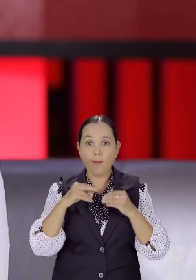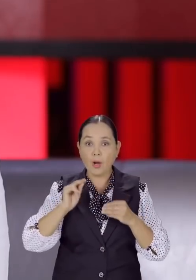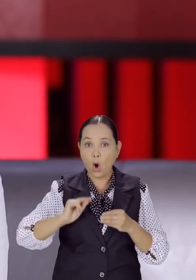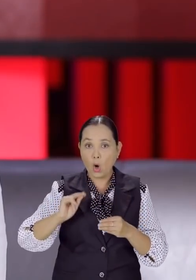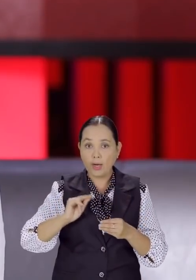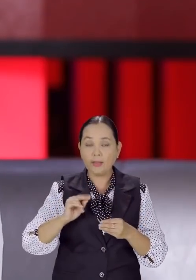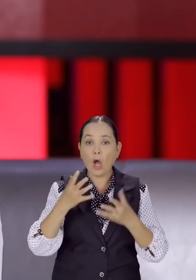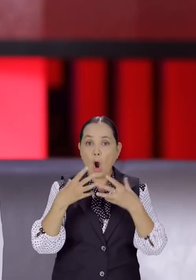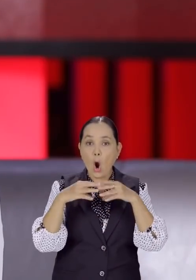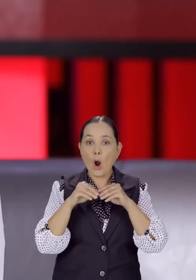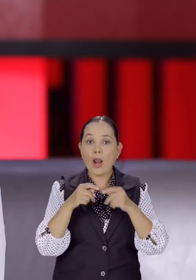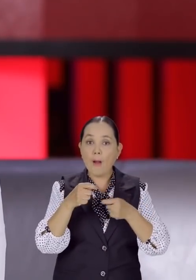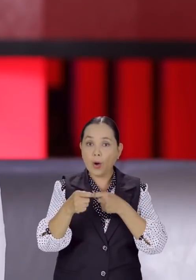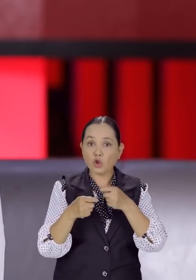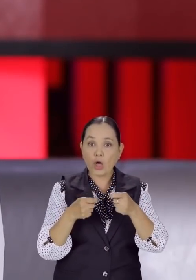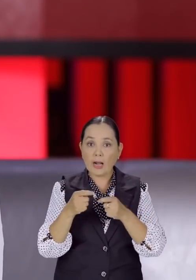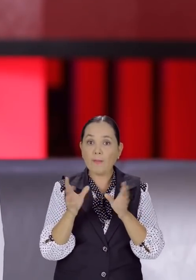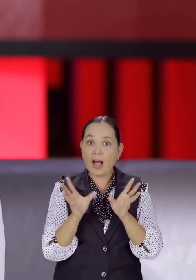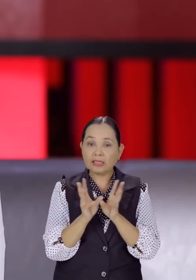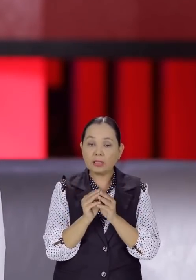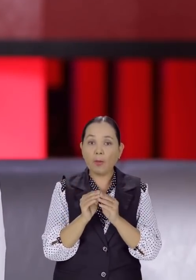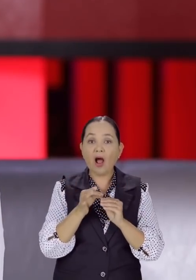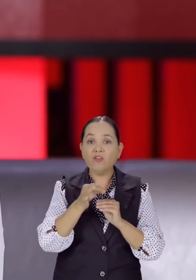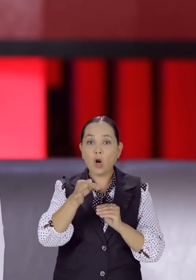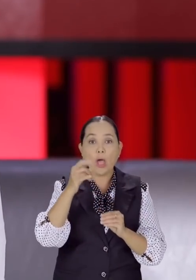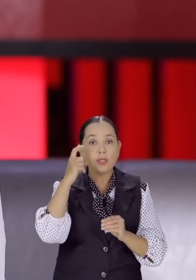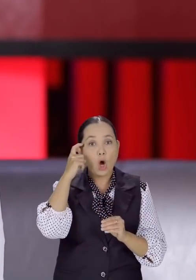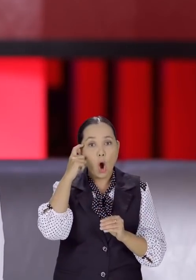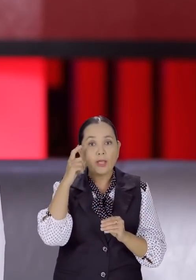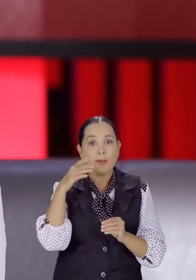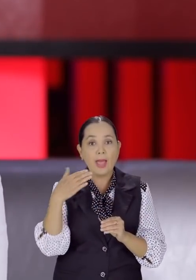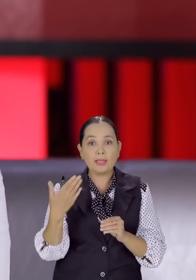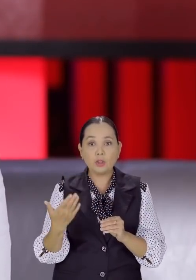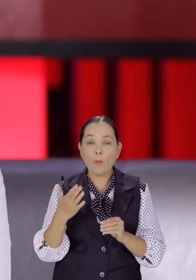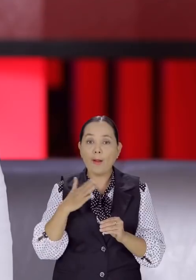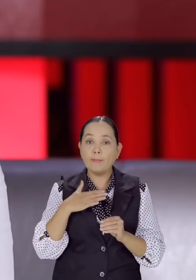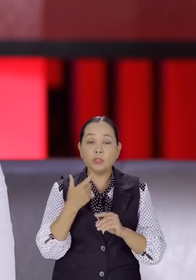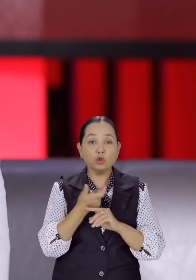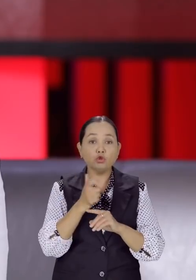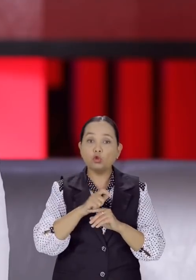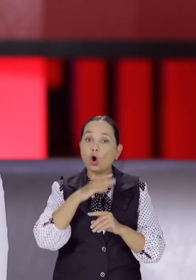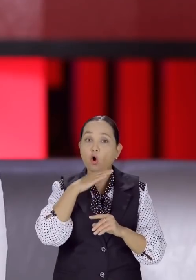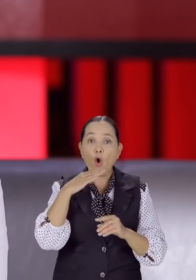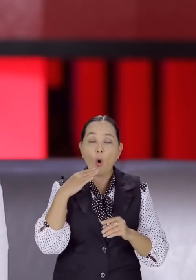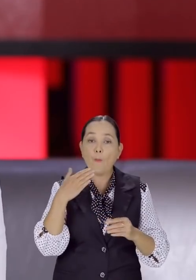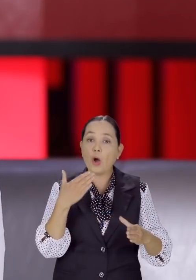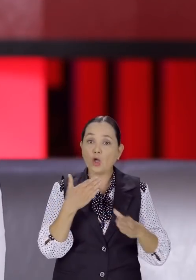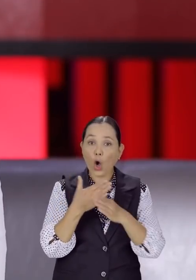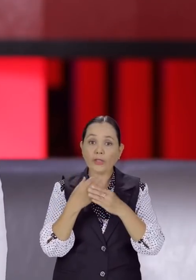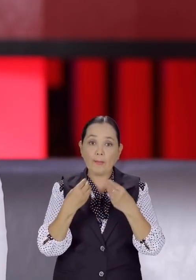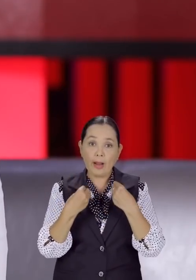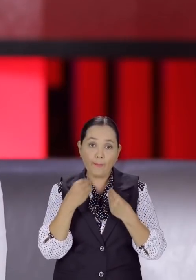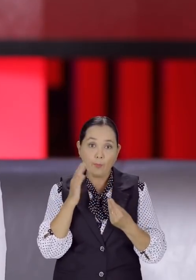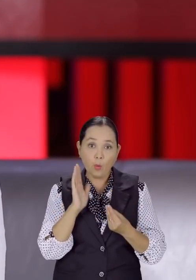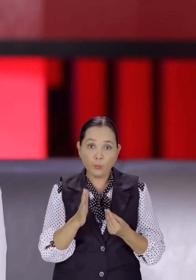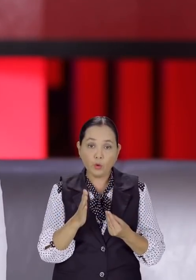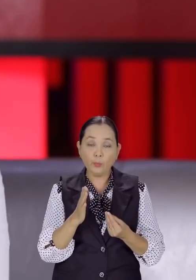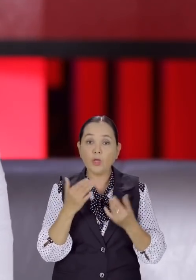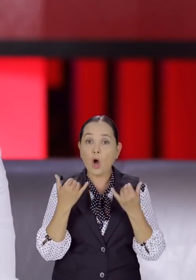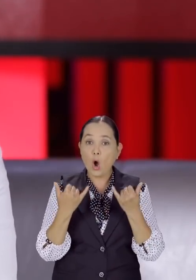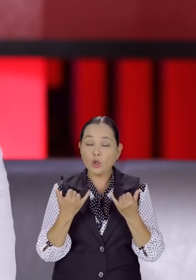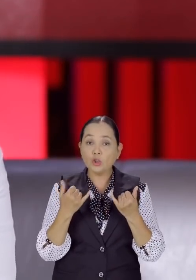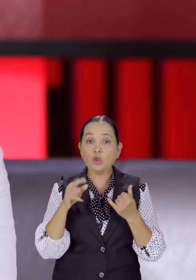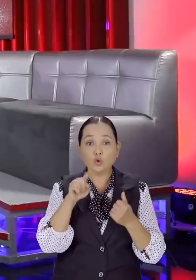hamkorlikda, mahalla va oila boshqarmasi bilan mana viloyat hokimiyati tomonidan bizga juda ham ko'p qo'llab-quvvatlab yordamlar bo'lib turibdi. Shu bo'yicha